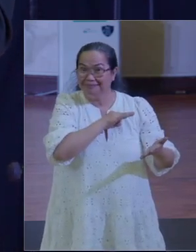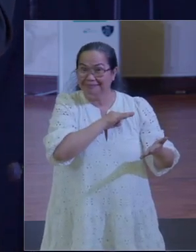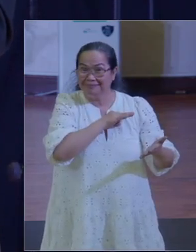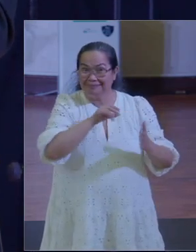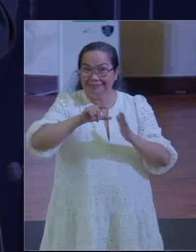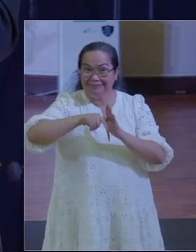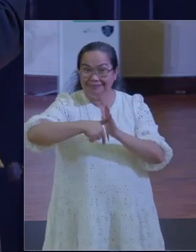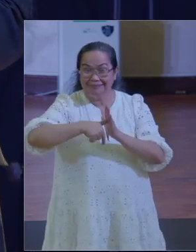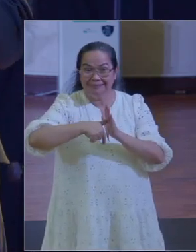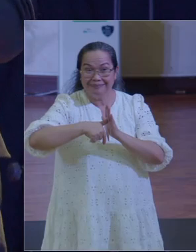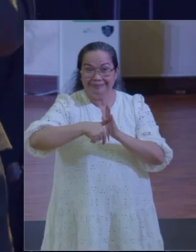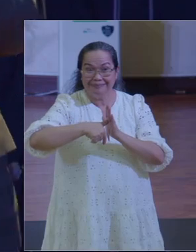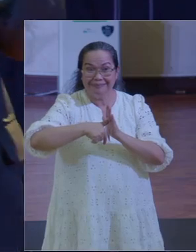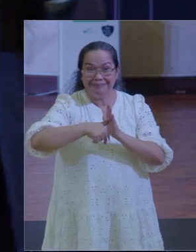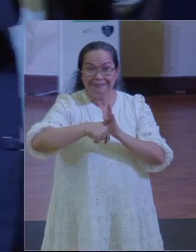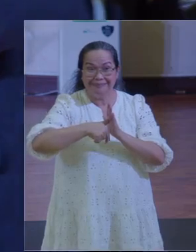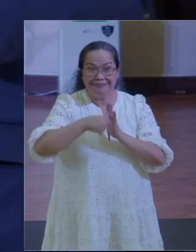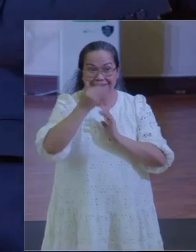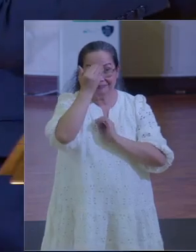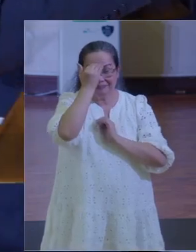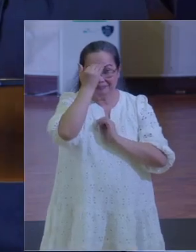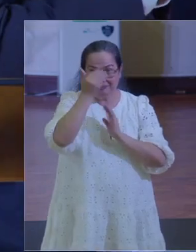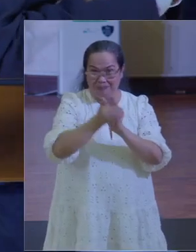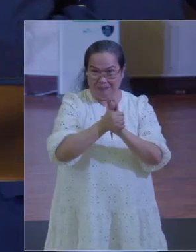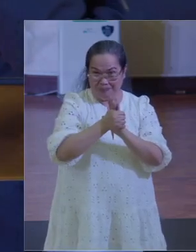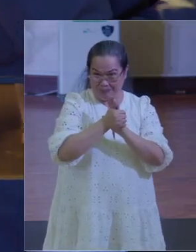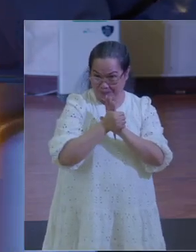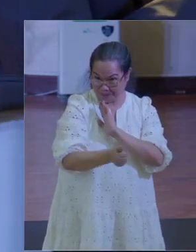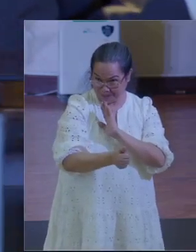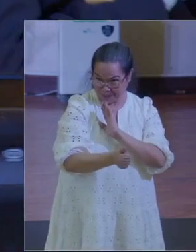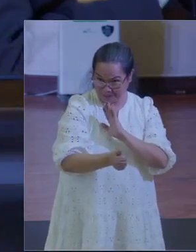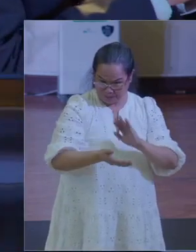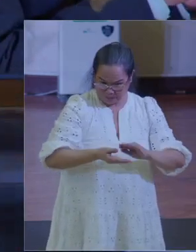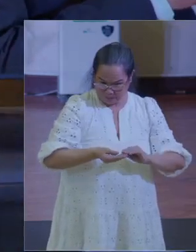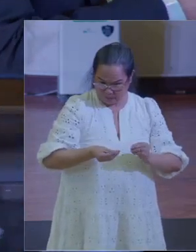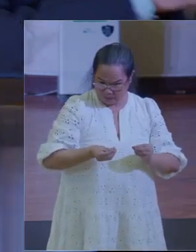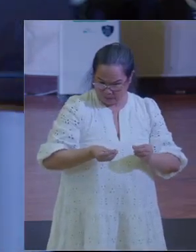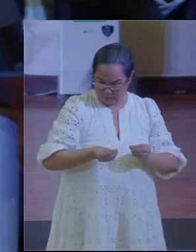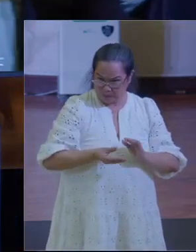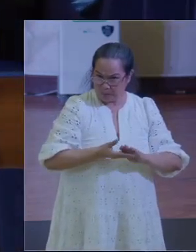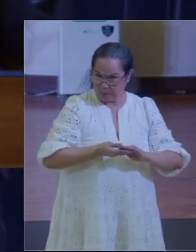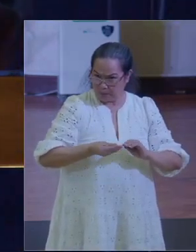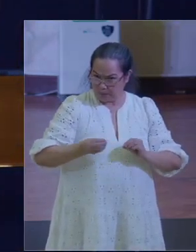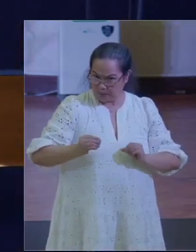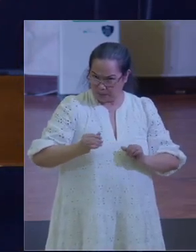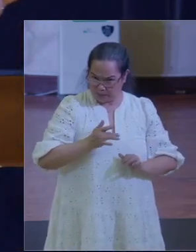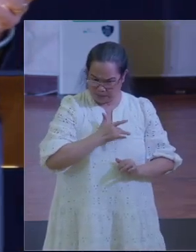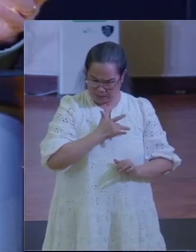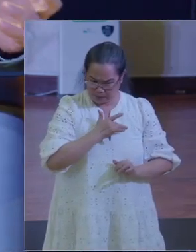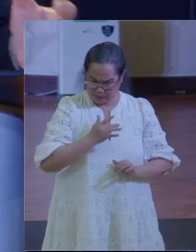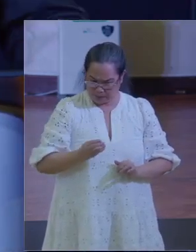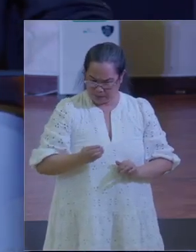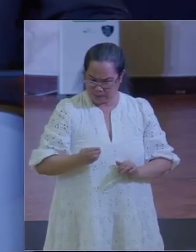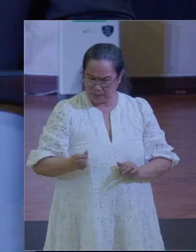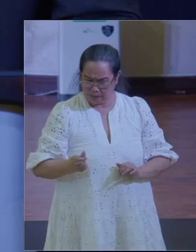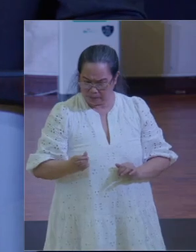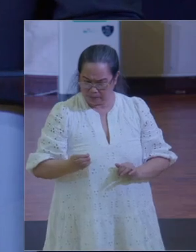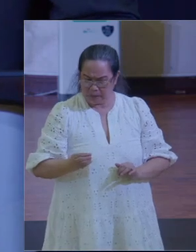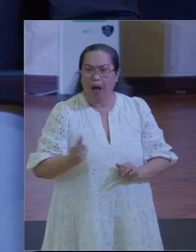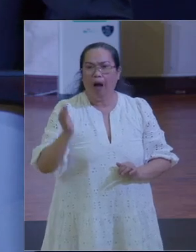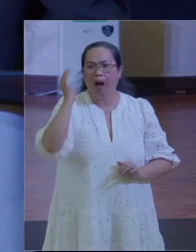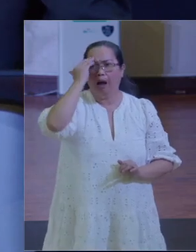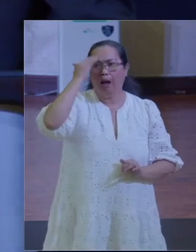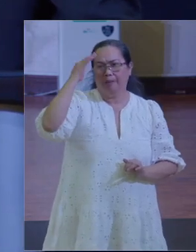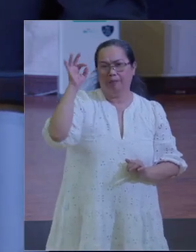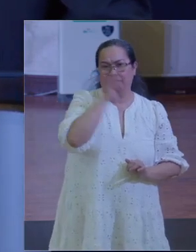on. Sa sobrang kasanayan nila sa legit at genuine na pera, alam nila yung hindi legit